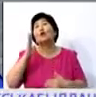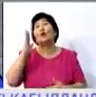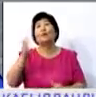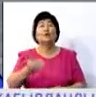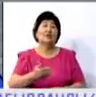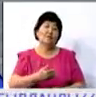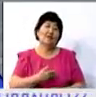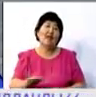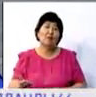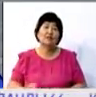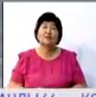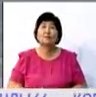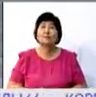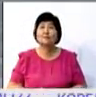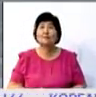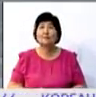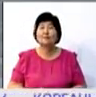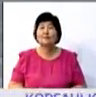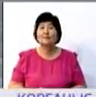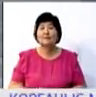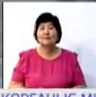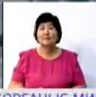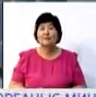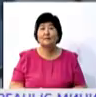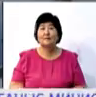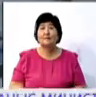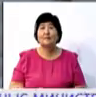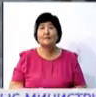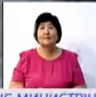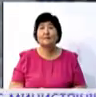тілейміз. Шолпан Исабекова, Бекболат Әбденов, Досхан Сәтбай, Қызылорда телеарнасы.